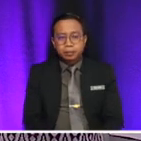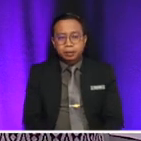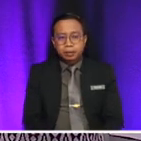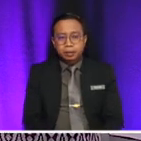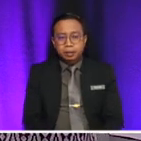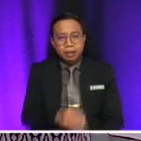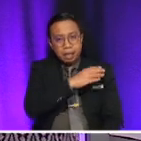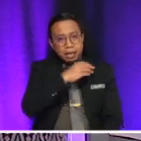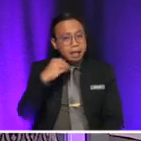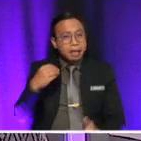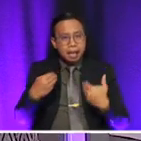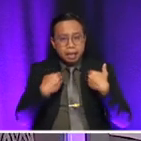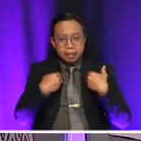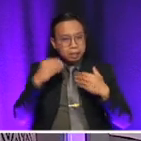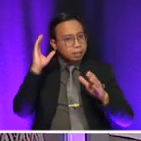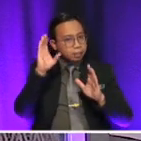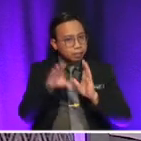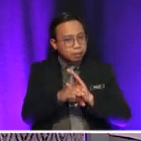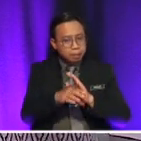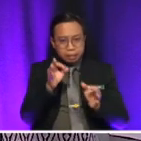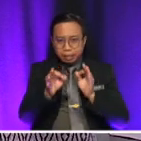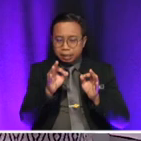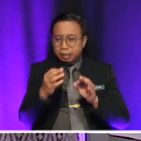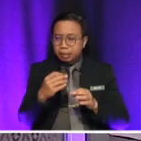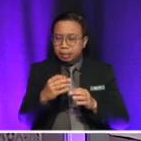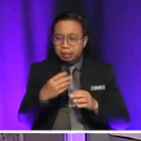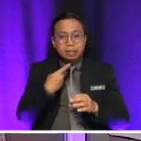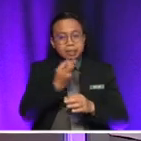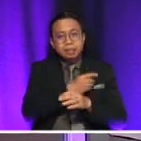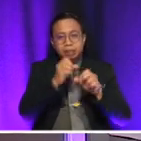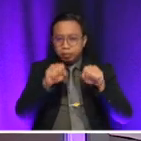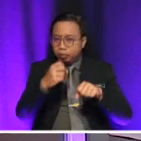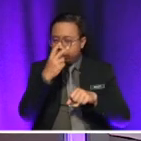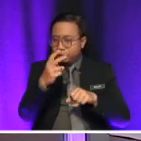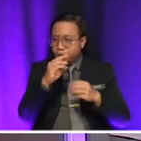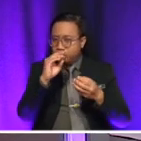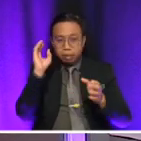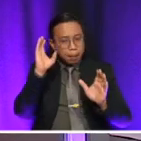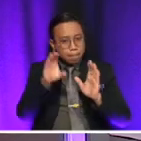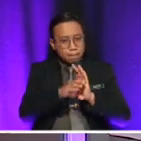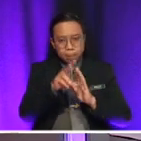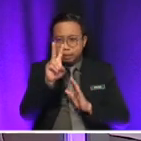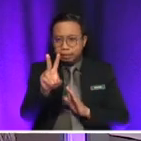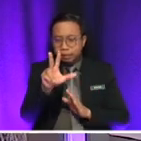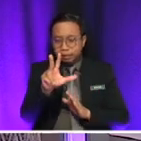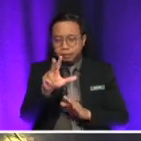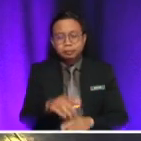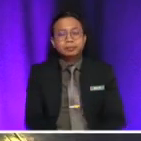Sebenarnya ada juga gambar kalau kita beli tengok gambar atas meja supaya gambar yang ketiga yang ketiga